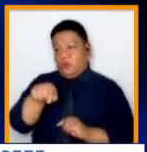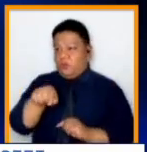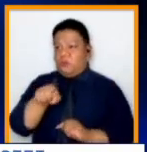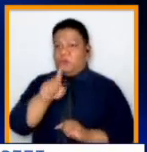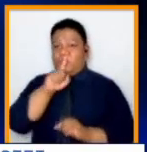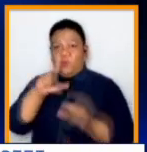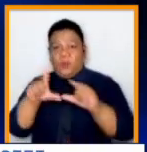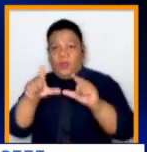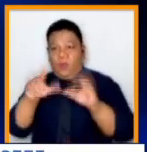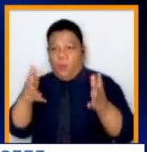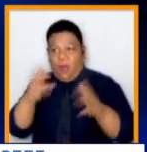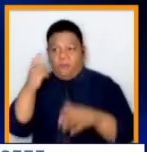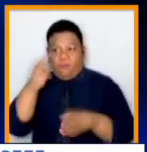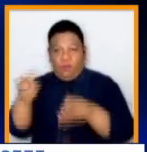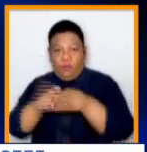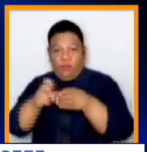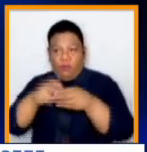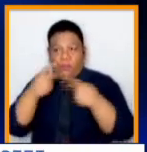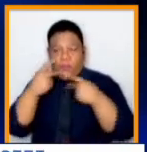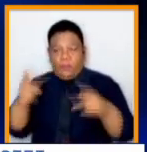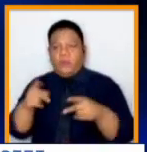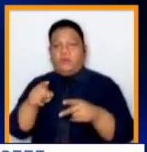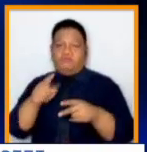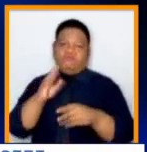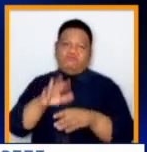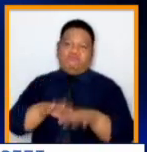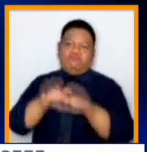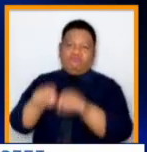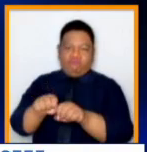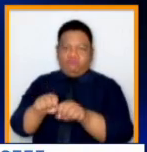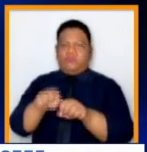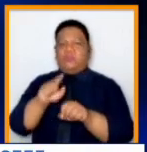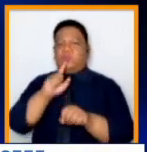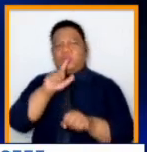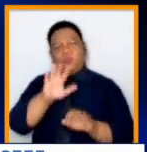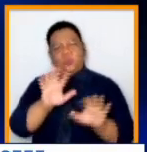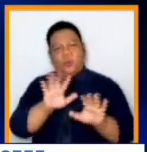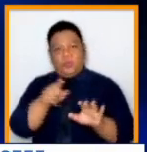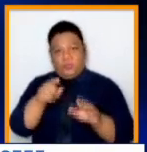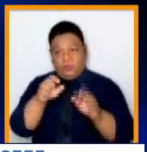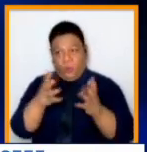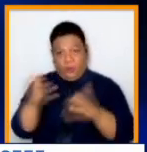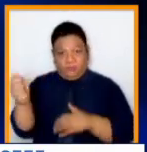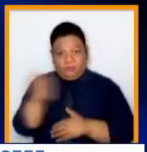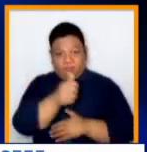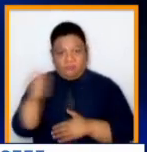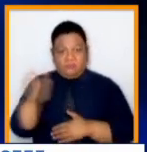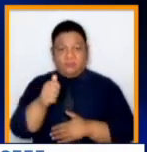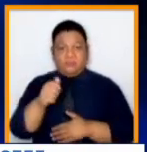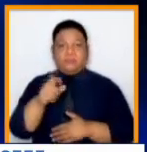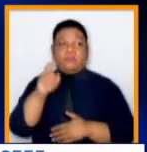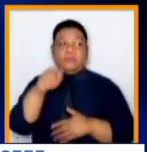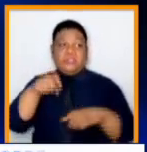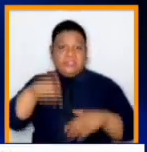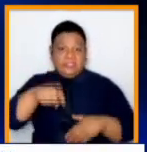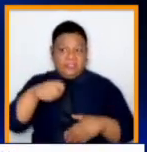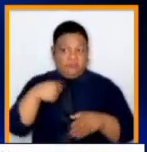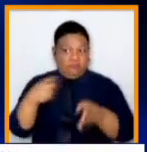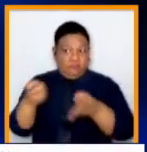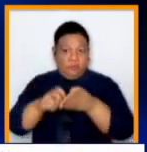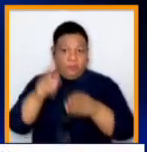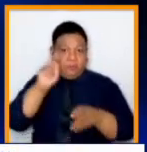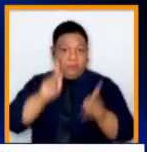na mag-violate o mang-oloro mang isang gustong mamasada. Kung gustong mamasada, kumuha po ng proper